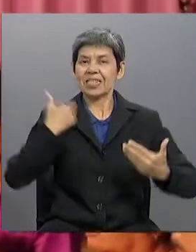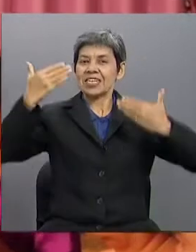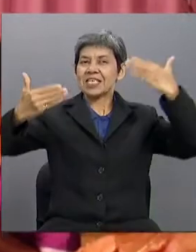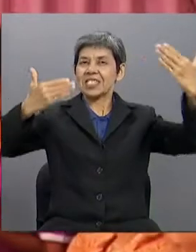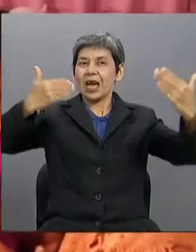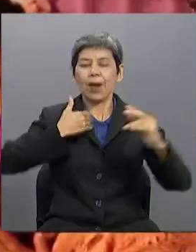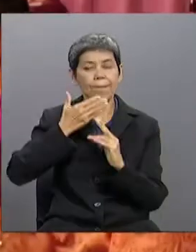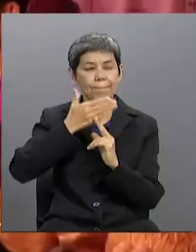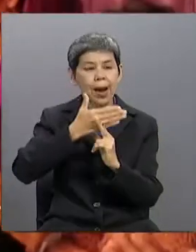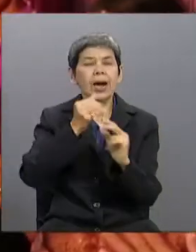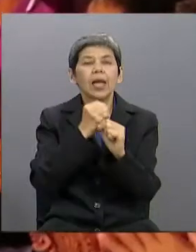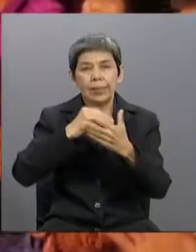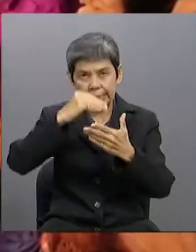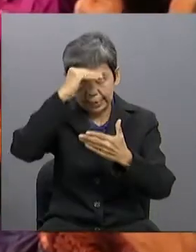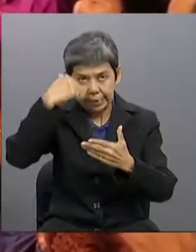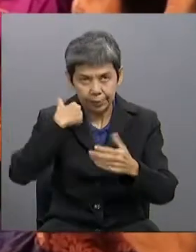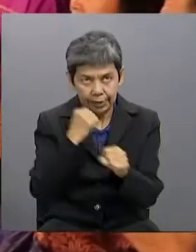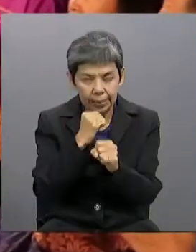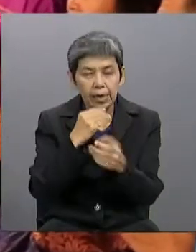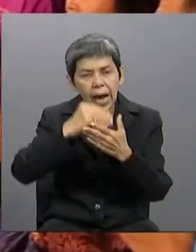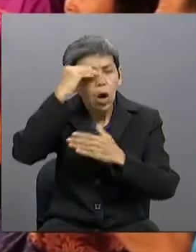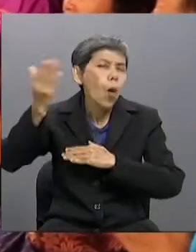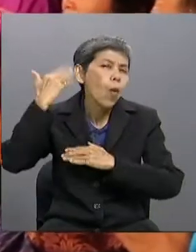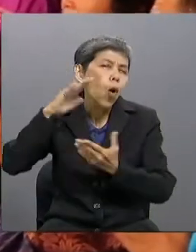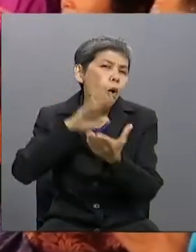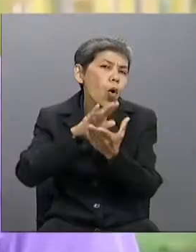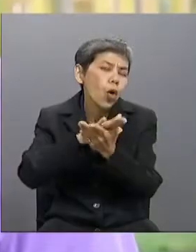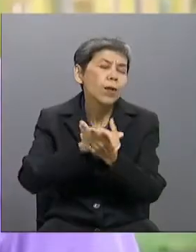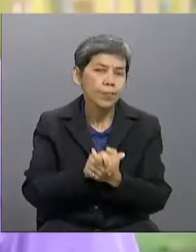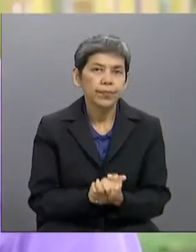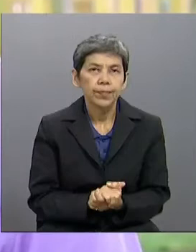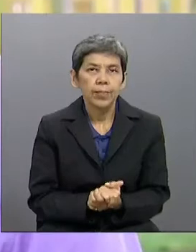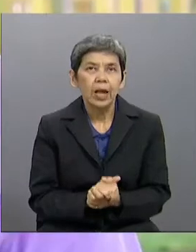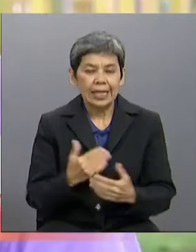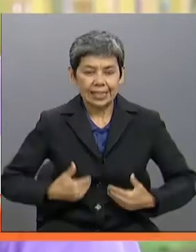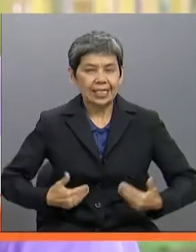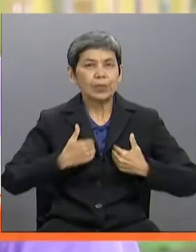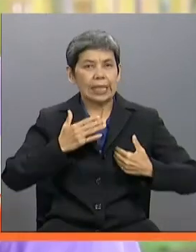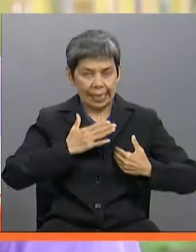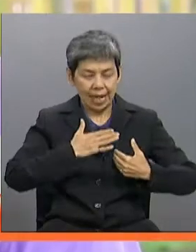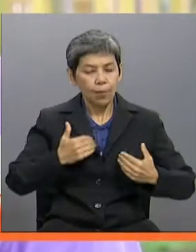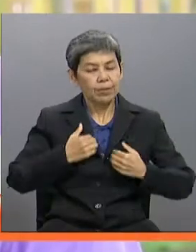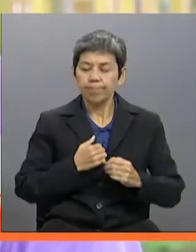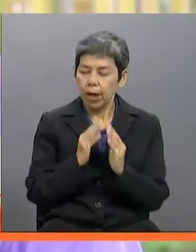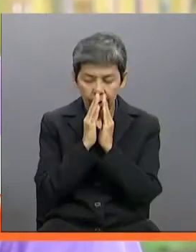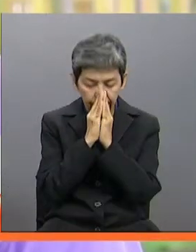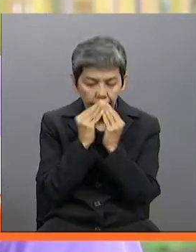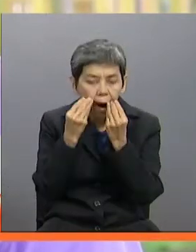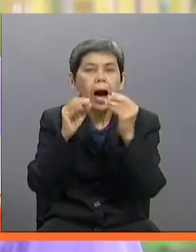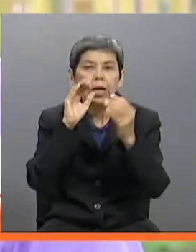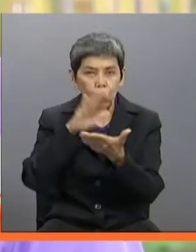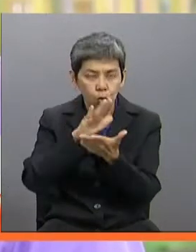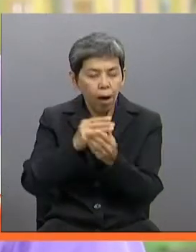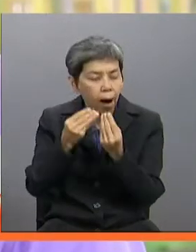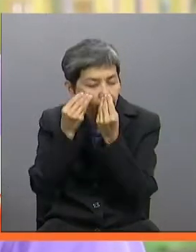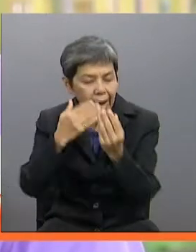ทอดผ้าป่าเพื่อการศึกษาจากบรรดาศิษย์เก่าของโรงเรียนอีกด้วย ครั้งหนึ่งในชีวิตเราอยากมีความกตัญญูรู้คุณต่อสถานที่ที่เรา